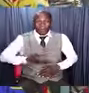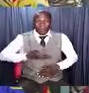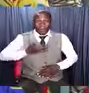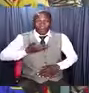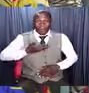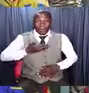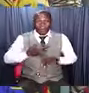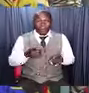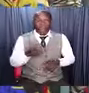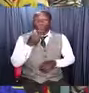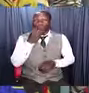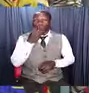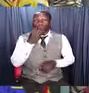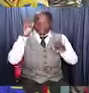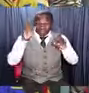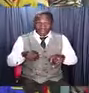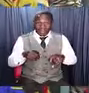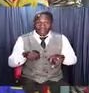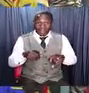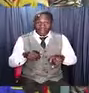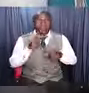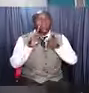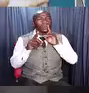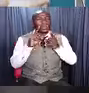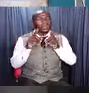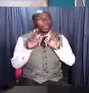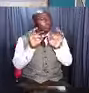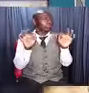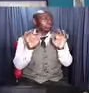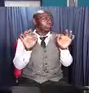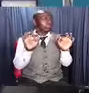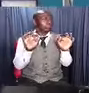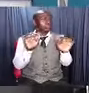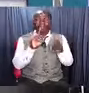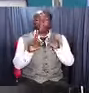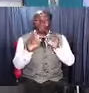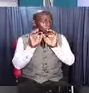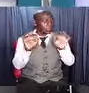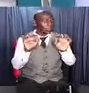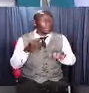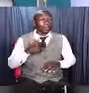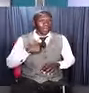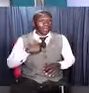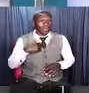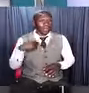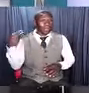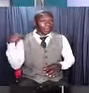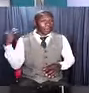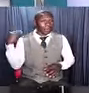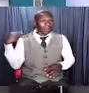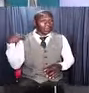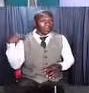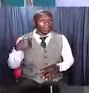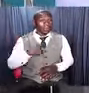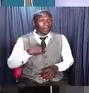fullness. There is power. Lakini kuongea hapo ni mwanamke. Kuongea na mke amenipasa. To someone who has annoyed me. Hapo ndio ilikuwa